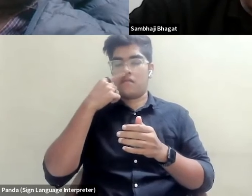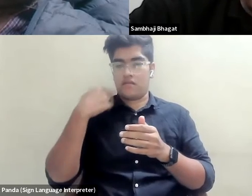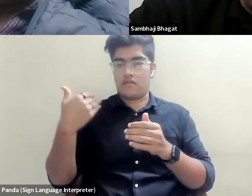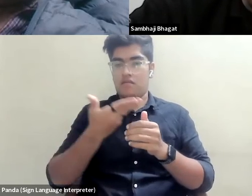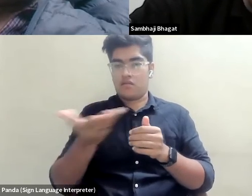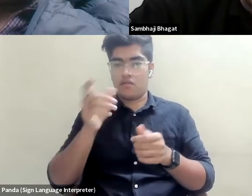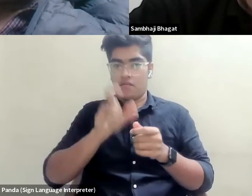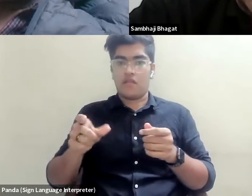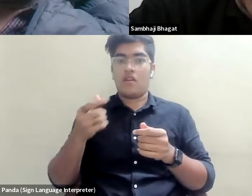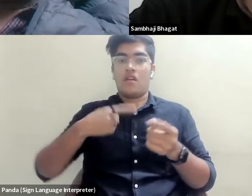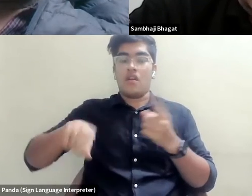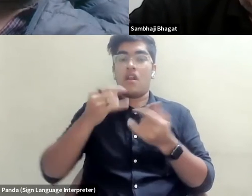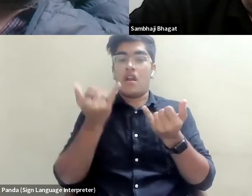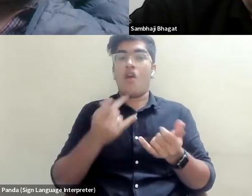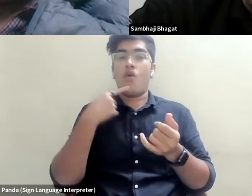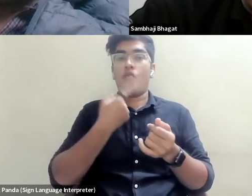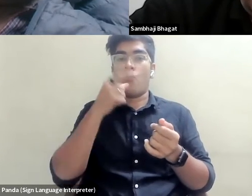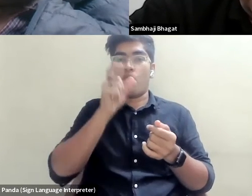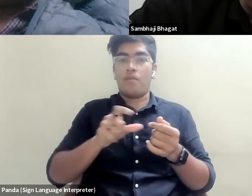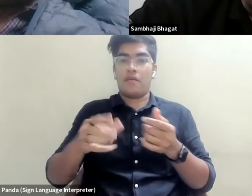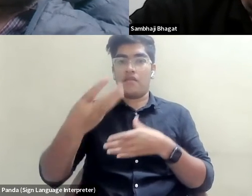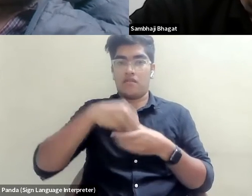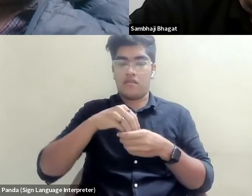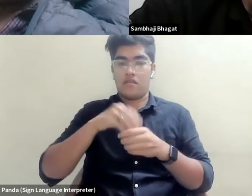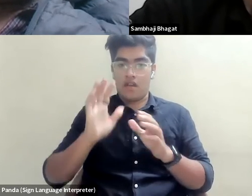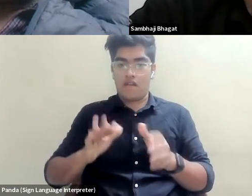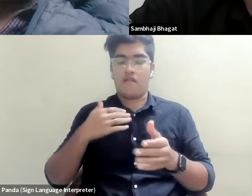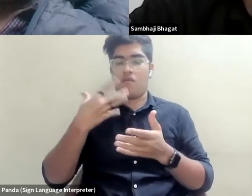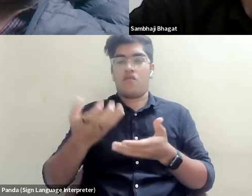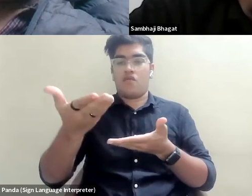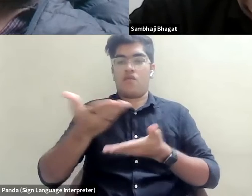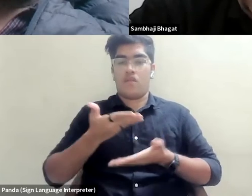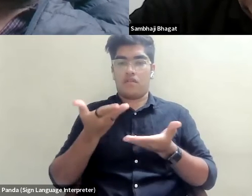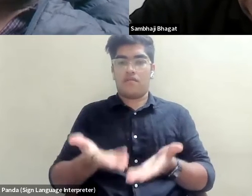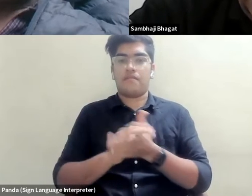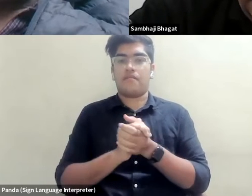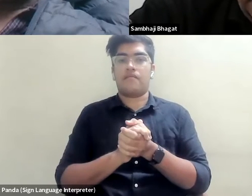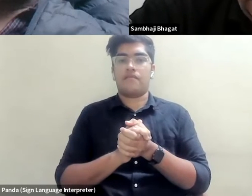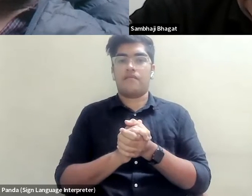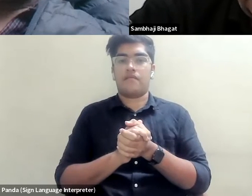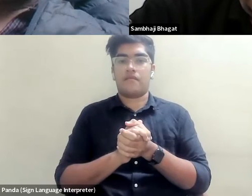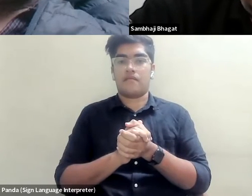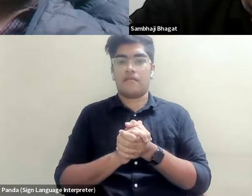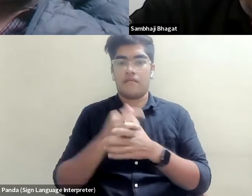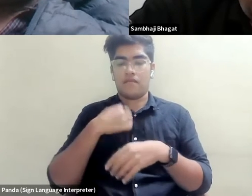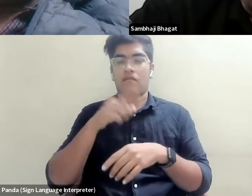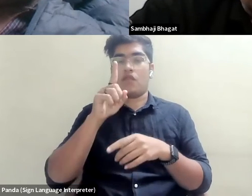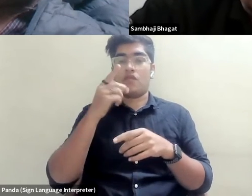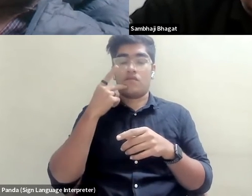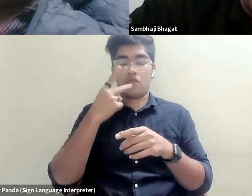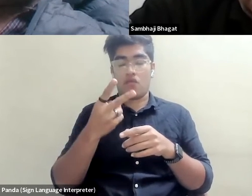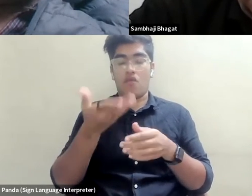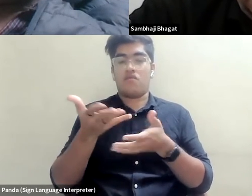जो लोग इस डिस्कशन में पार्टिसिपेट हुए हैं उनका मैं स्वागत करता हूं, और एक बहुत ही अच्छा डिस्कशन का मैं भाग